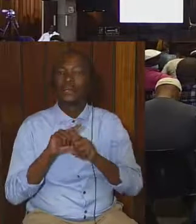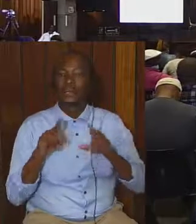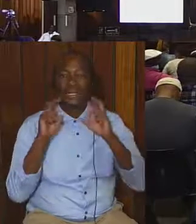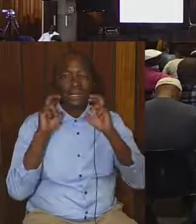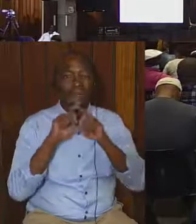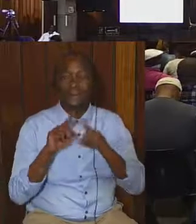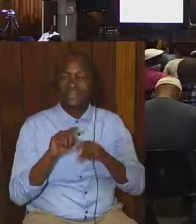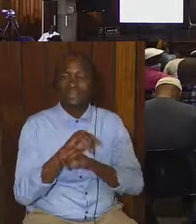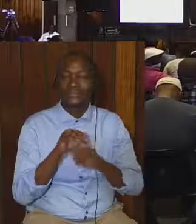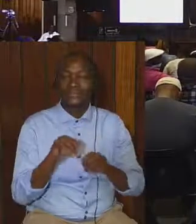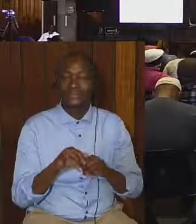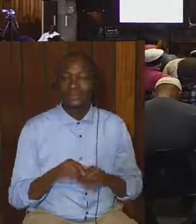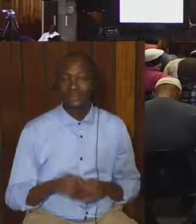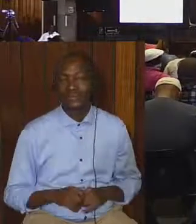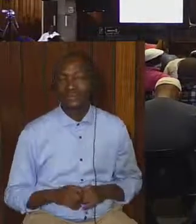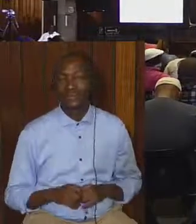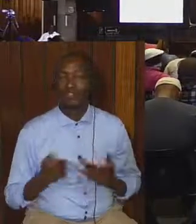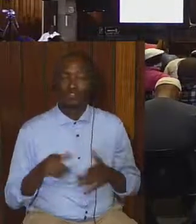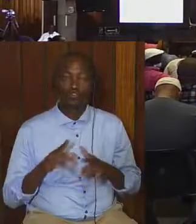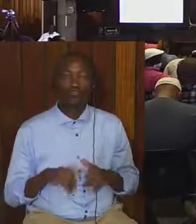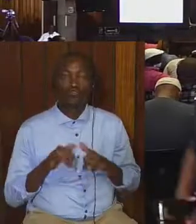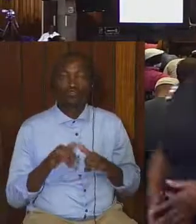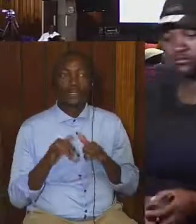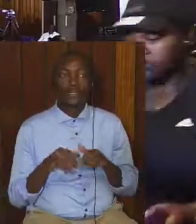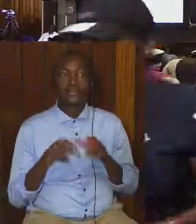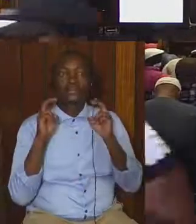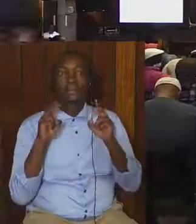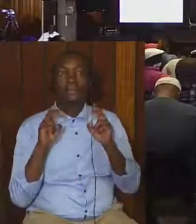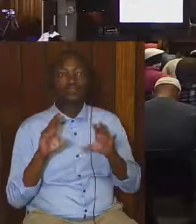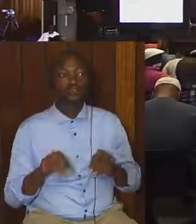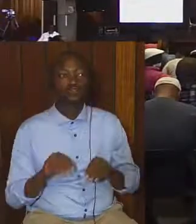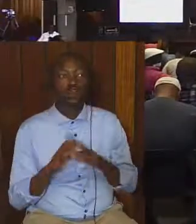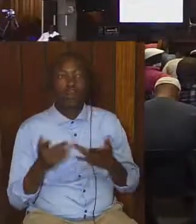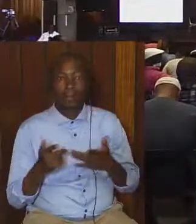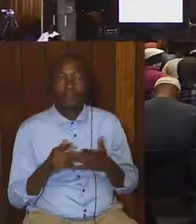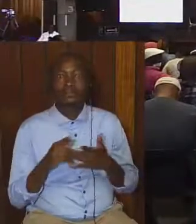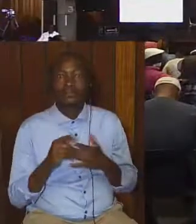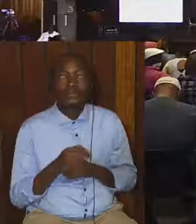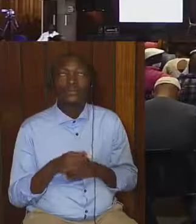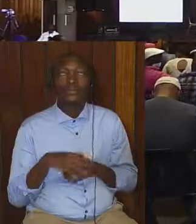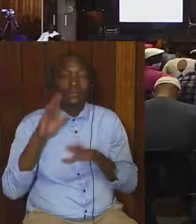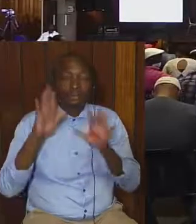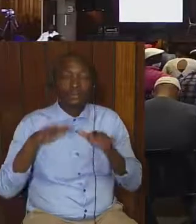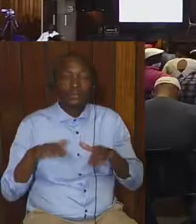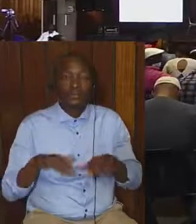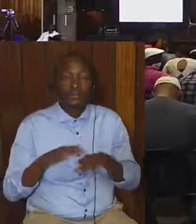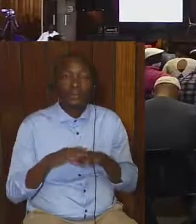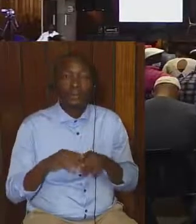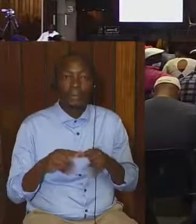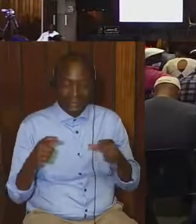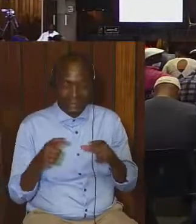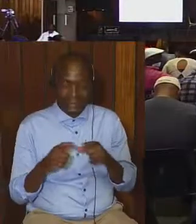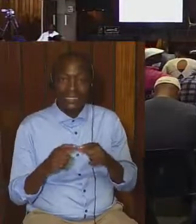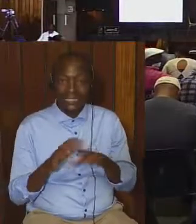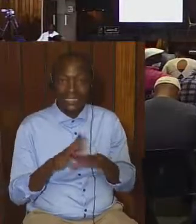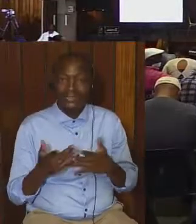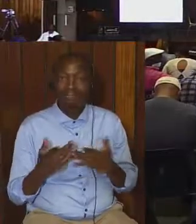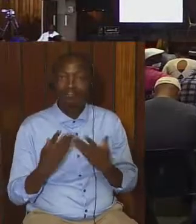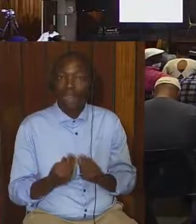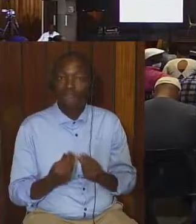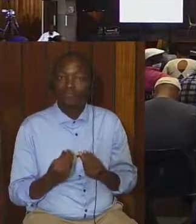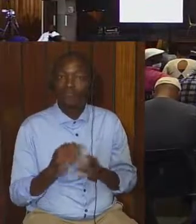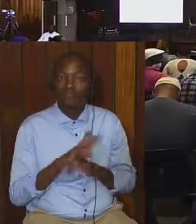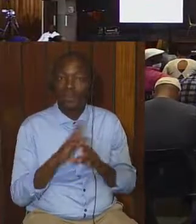awekho. Uma ebus stop unethwe imvula uze ugibela itaxi uphethe ithikithi eli-expire